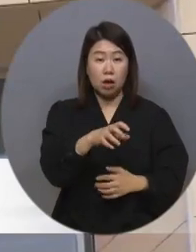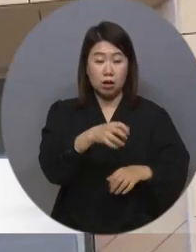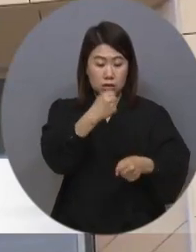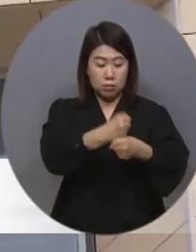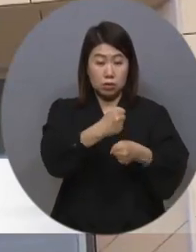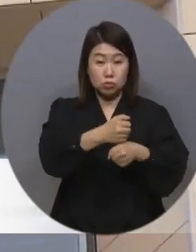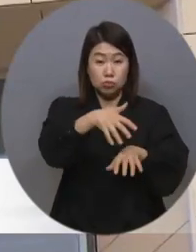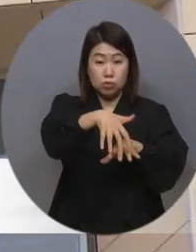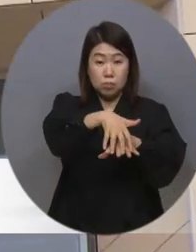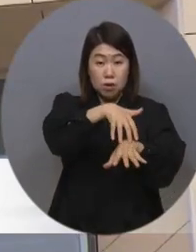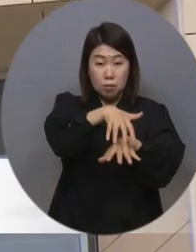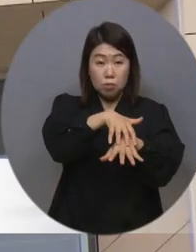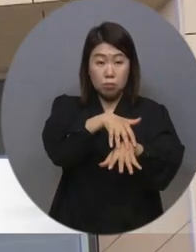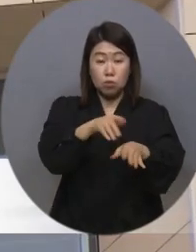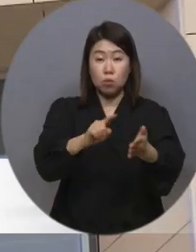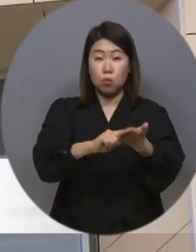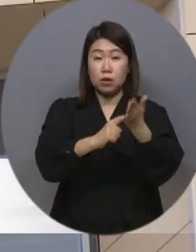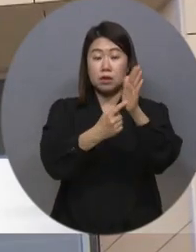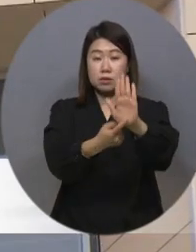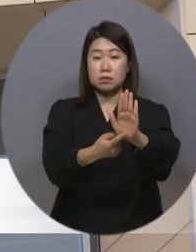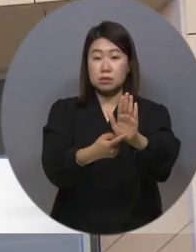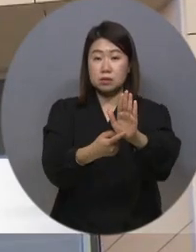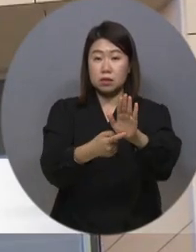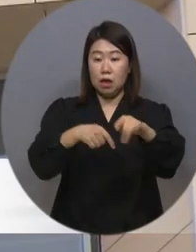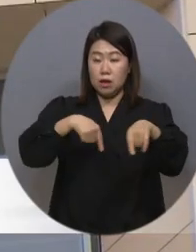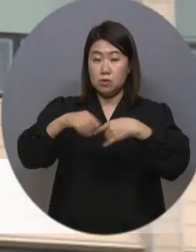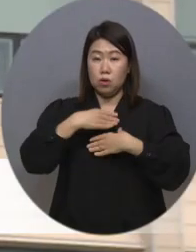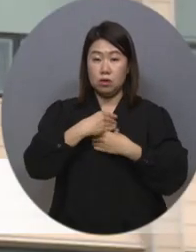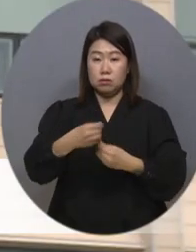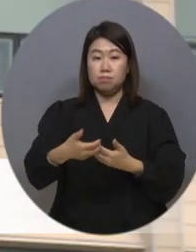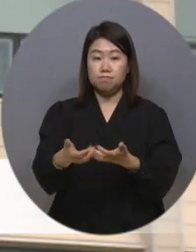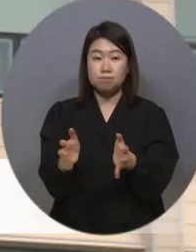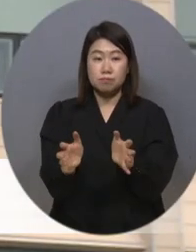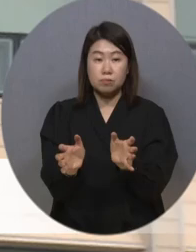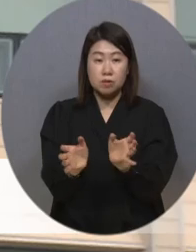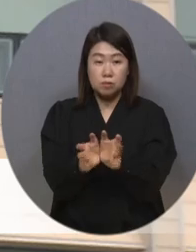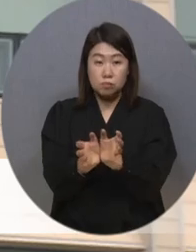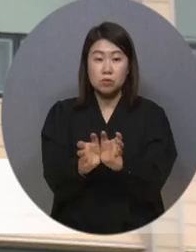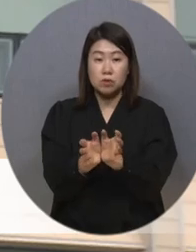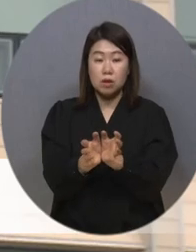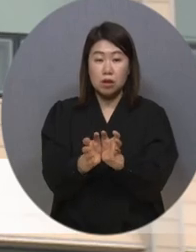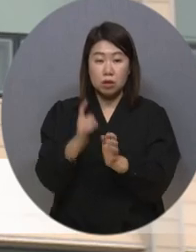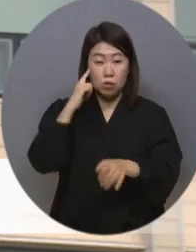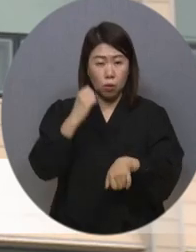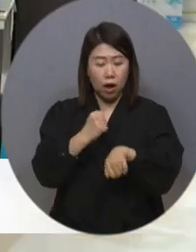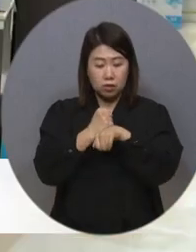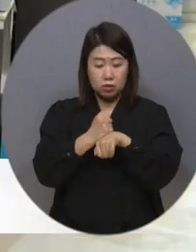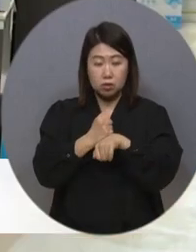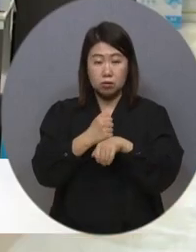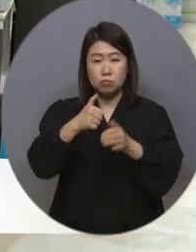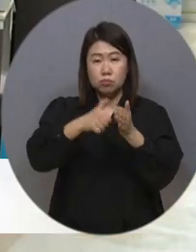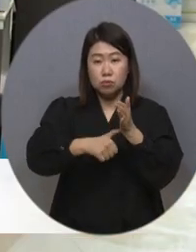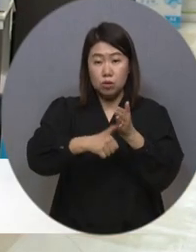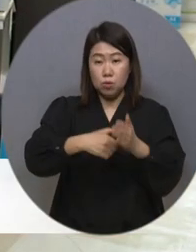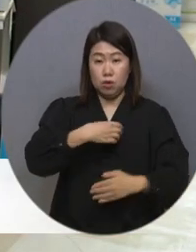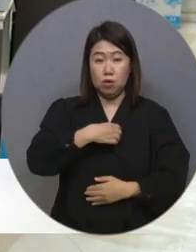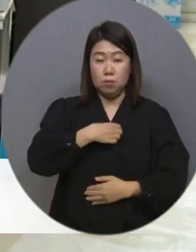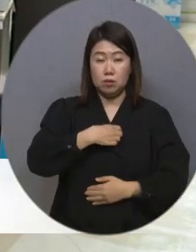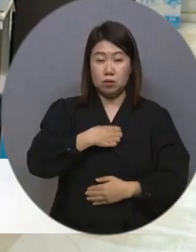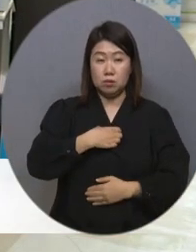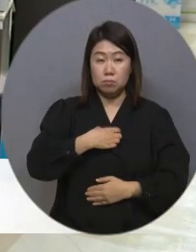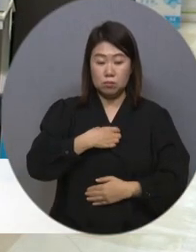플랫폼을 공개했습니다 행정안전부는 국정과제인 과학적 재난안전관리체계 구축과 범정부